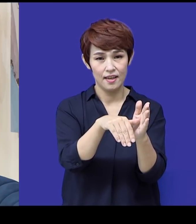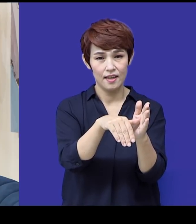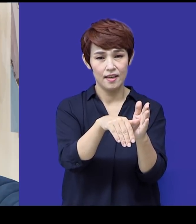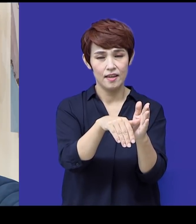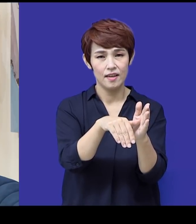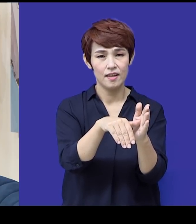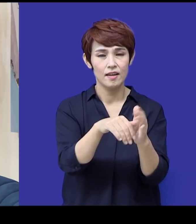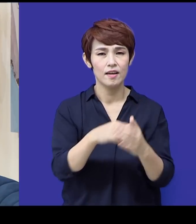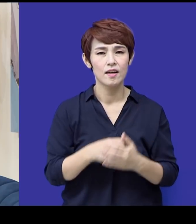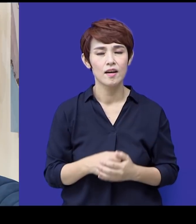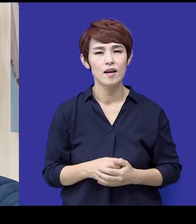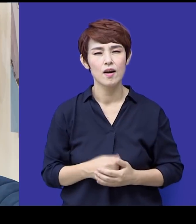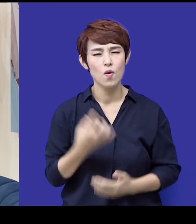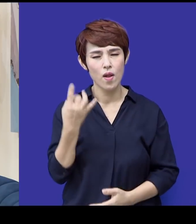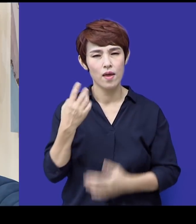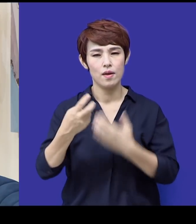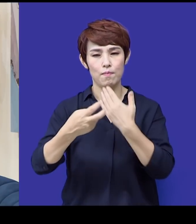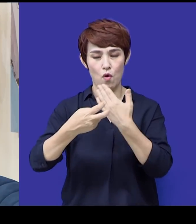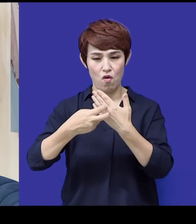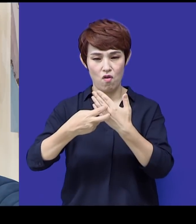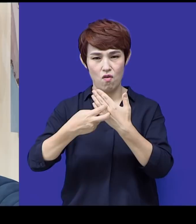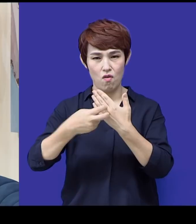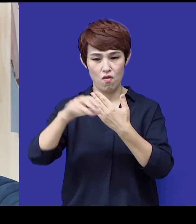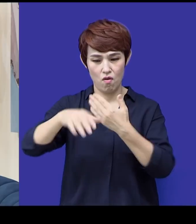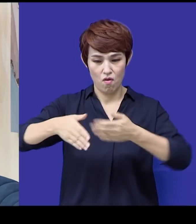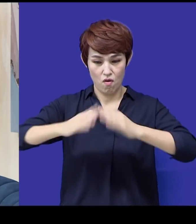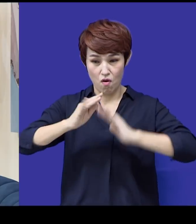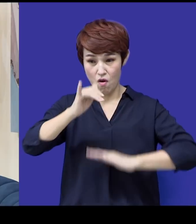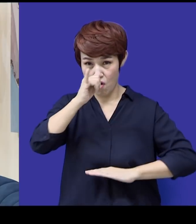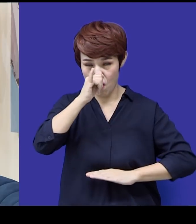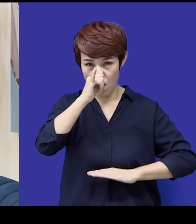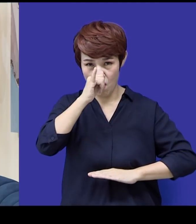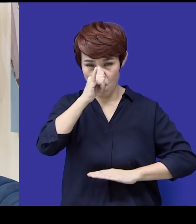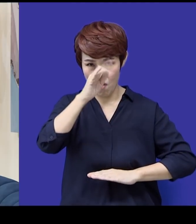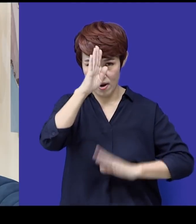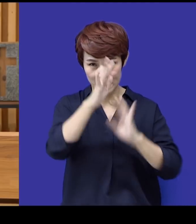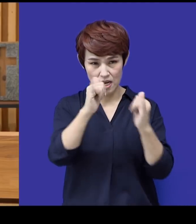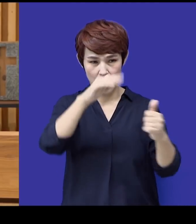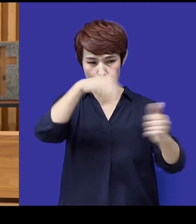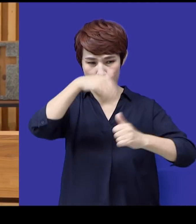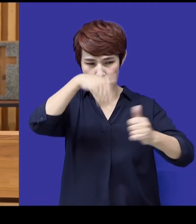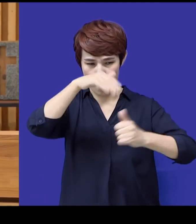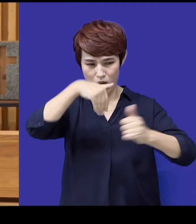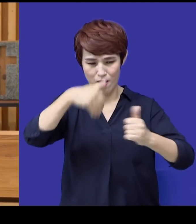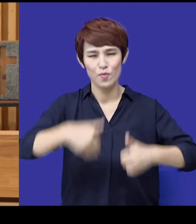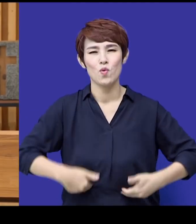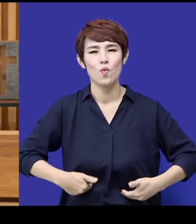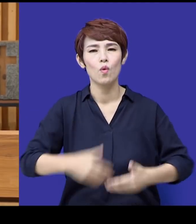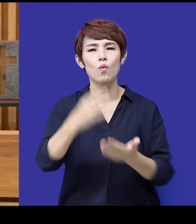개업을 하면 자주 오게 해야 되거든요. 그렇죠, 그렇죠. 그걸 못 하겠더라고요.